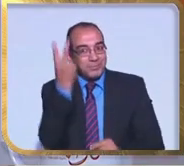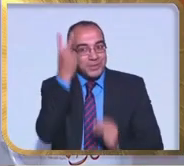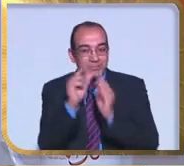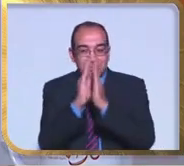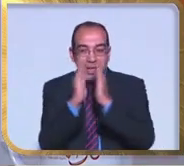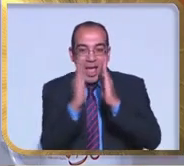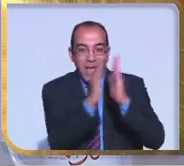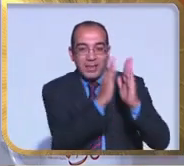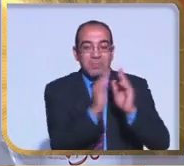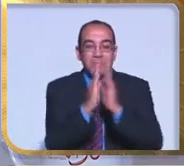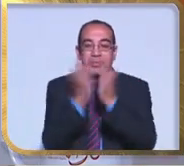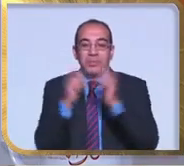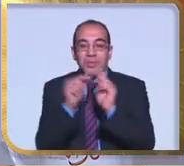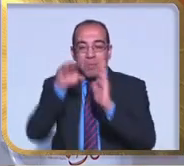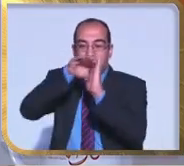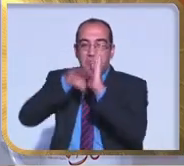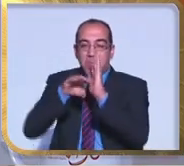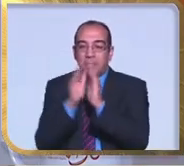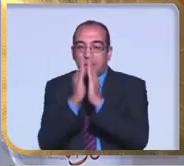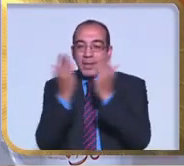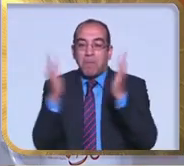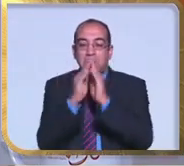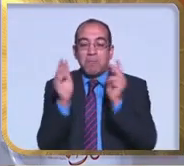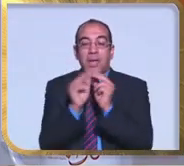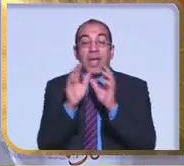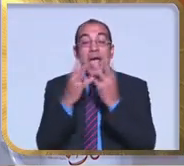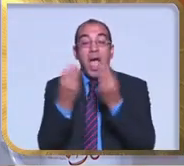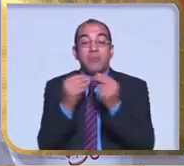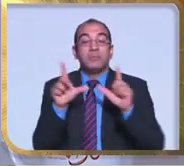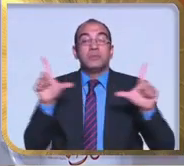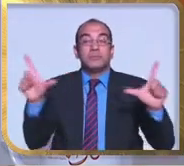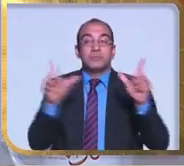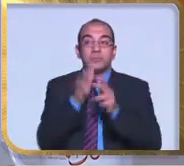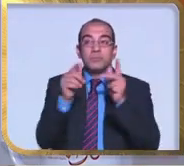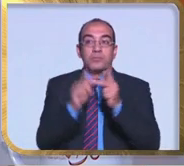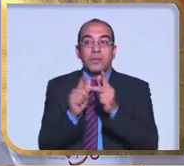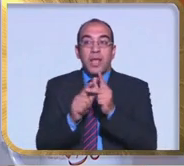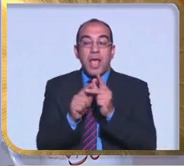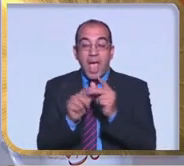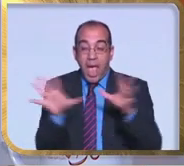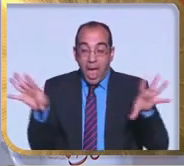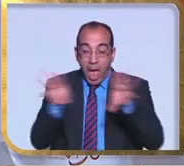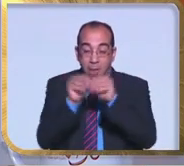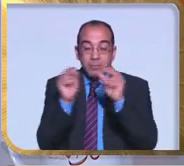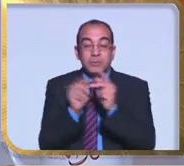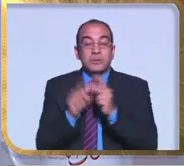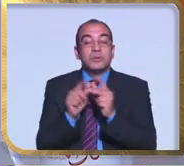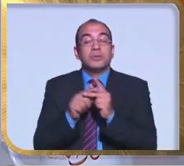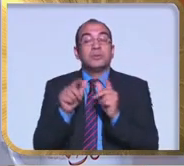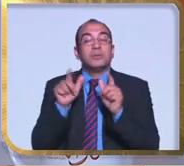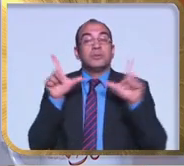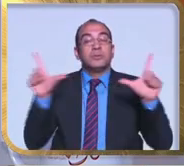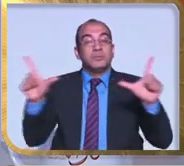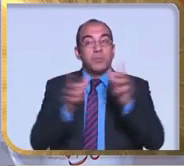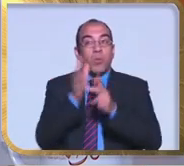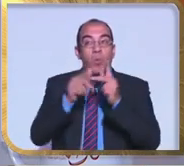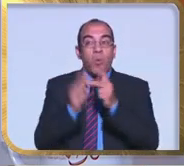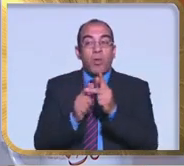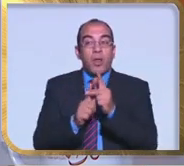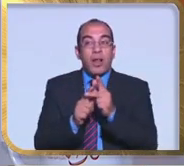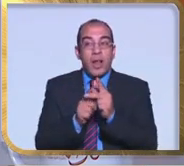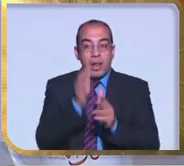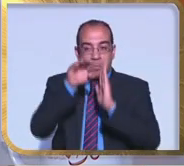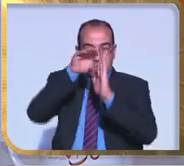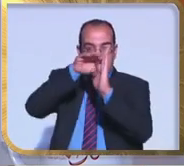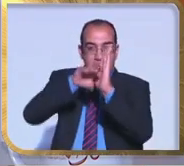وتصنيفه للكتاب، ترتيبه للكتاب الجامع الصحيح. يعني في الجامع الصحيح إذا